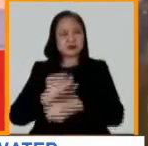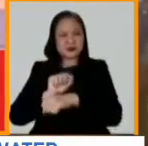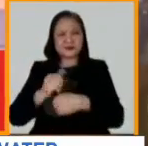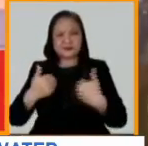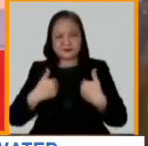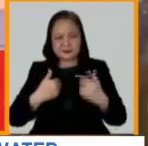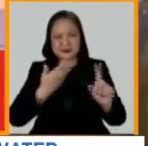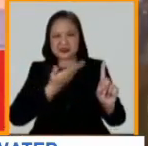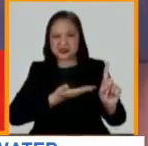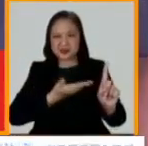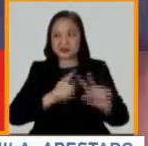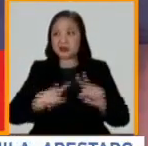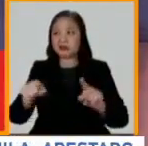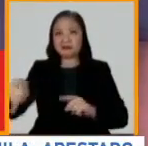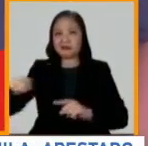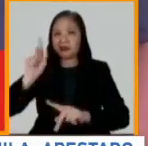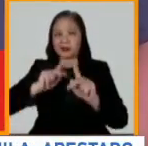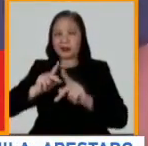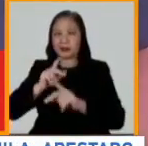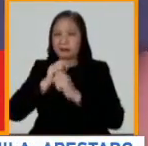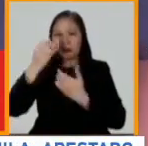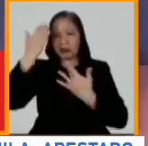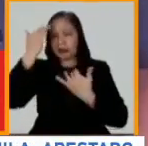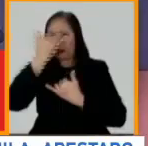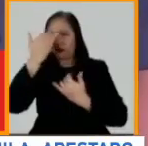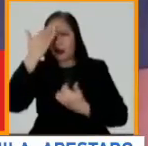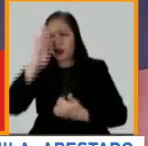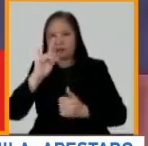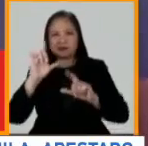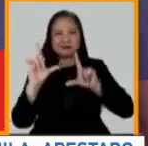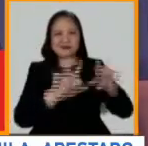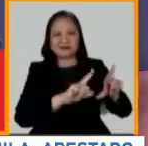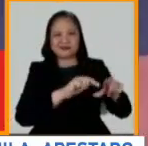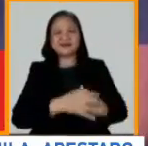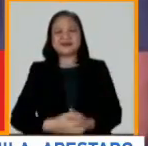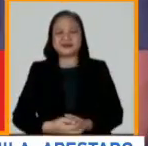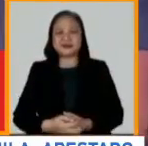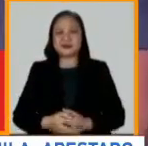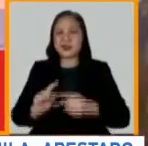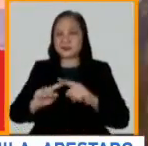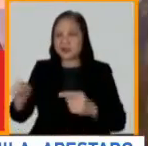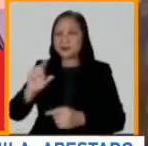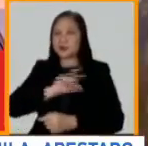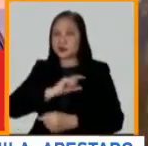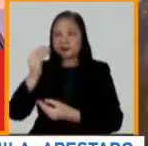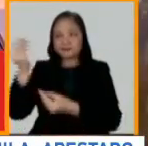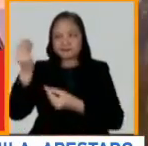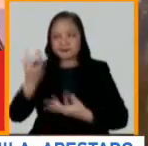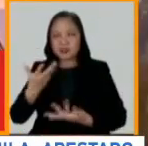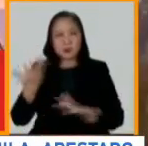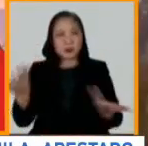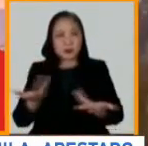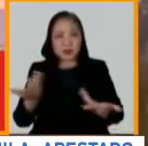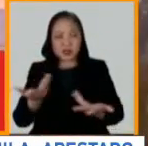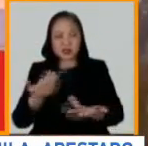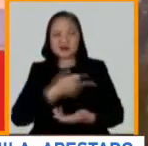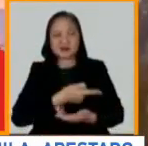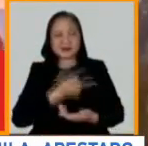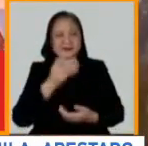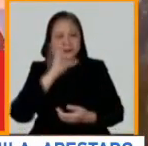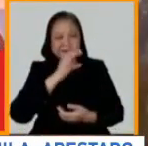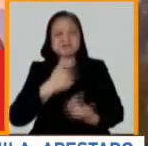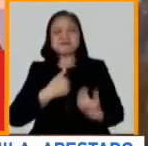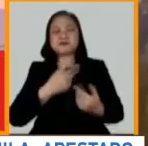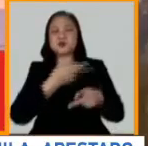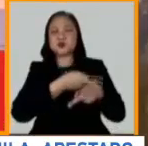na wanted pala siya. Pero nakatanggap daw ng tip ang mga pulis kung nasaan si Mugote. Sinusubaybayan na nga namin siya. Nung